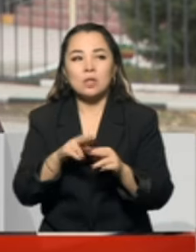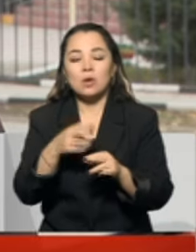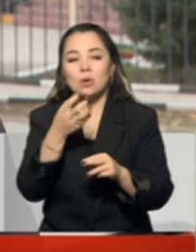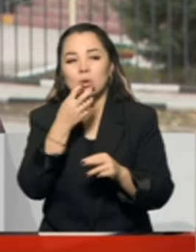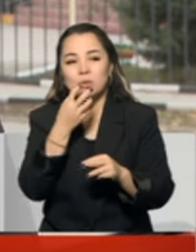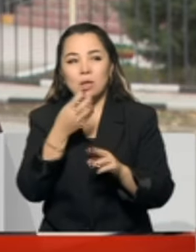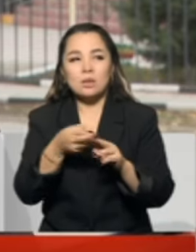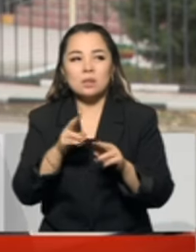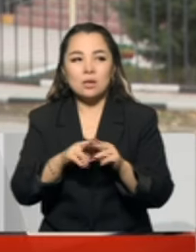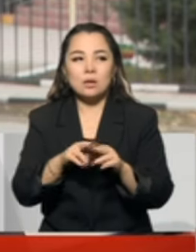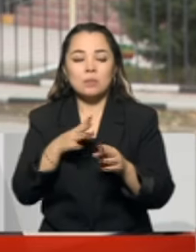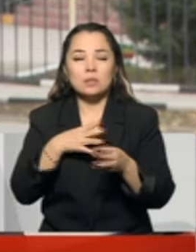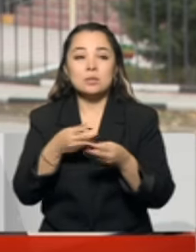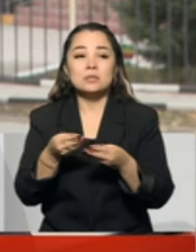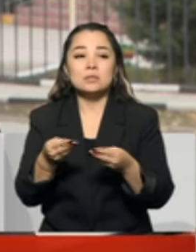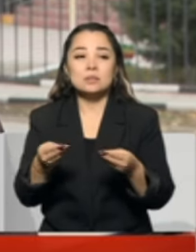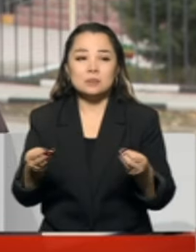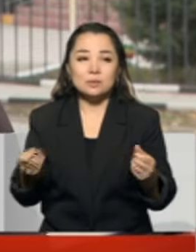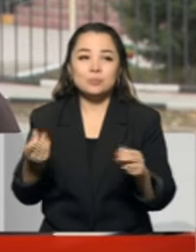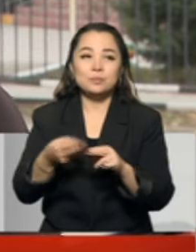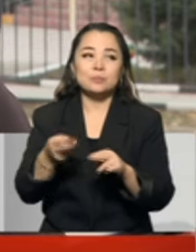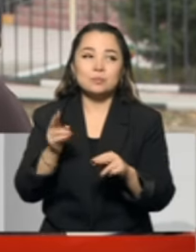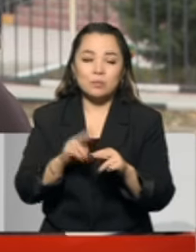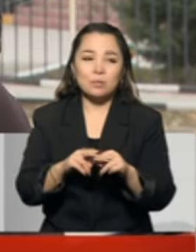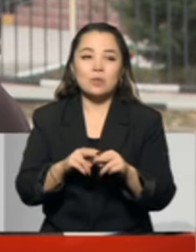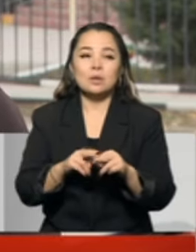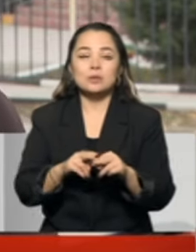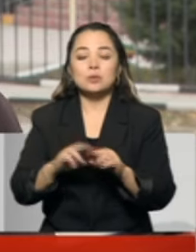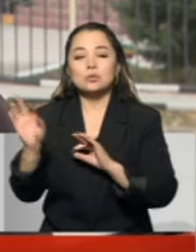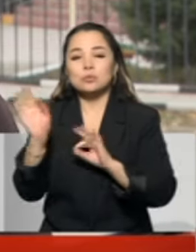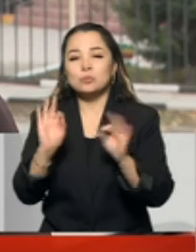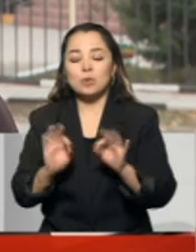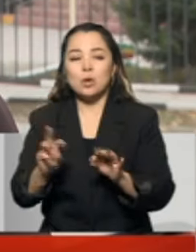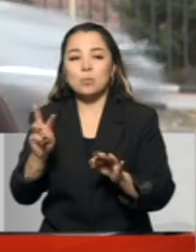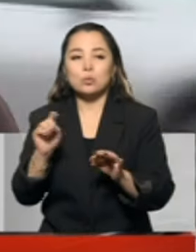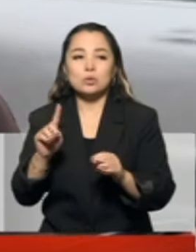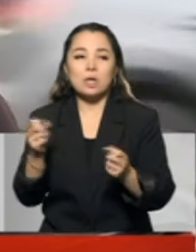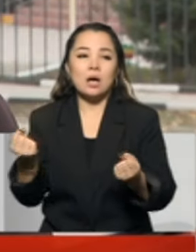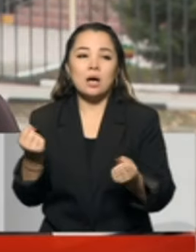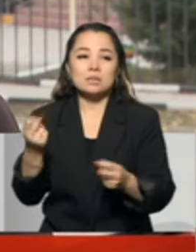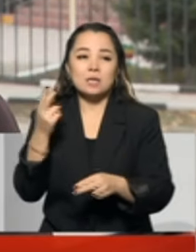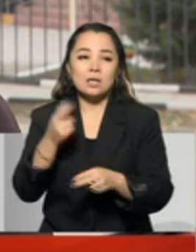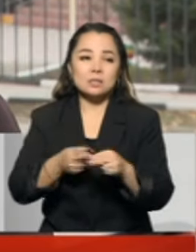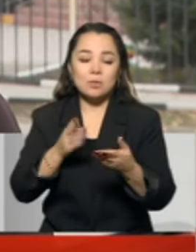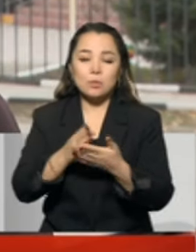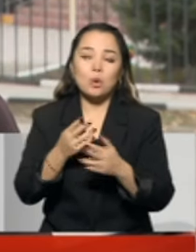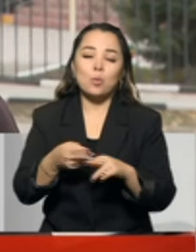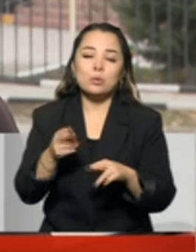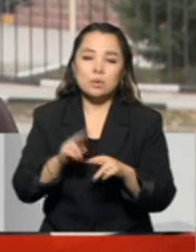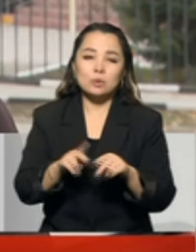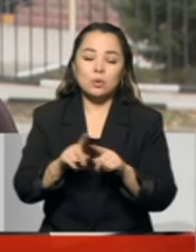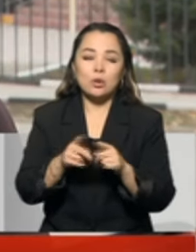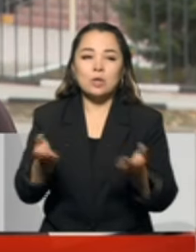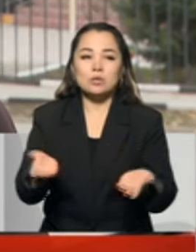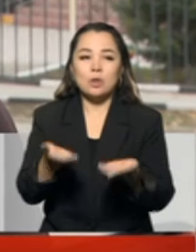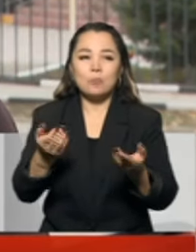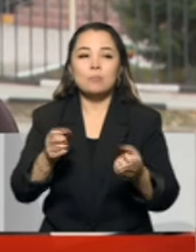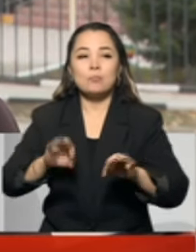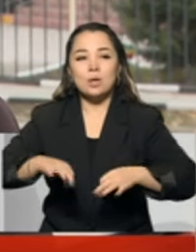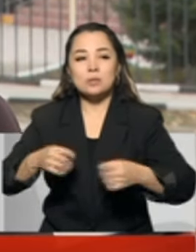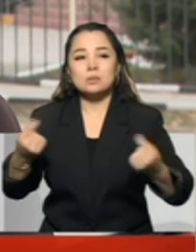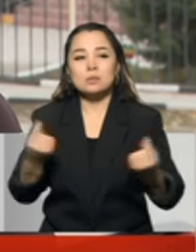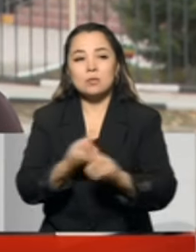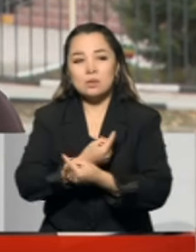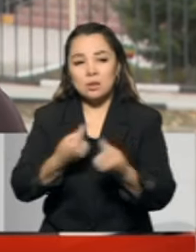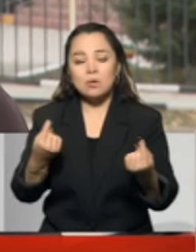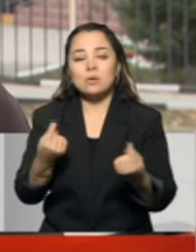жылынып, мұздың немесе кете бастағанда, содан кейін күз уақытында мұз қата бастағанда, сол уақытта жеңіл машиналар мұздан өтеміз деп жүріп